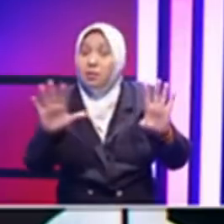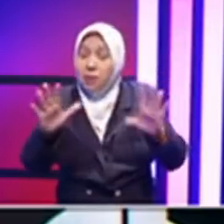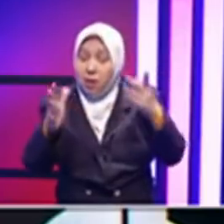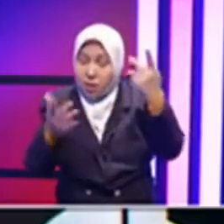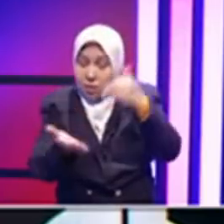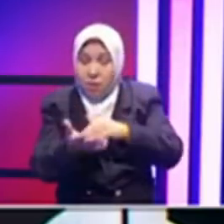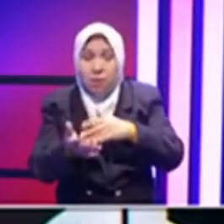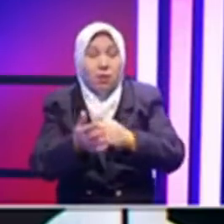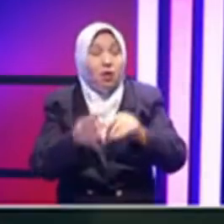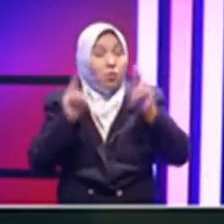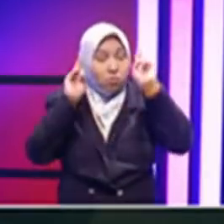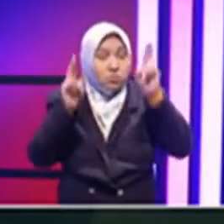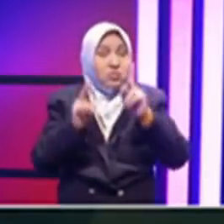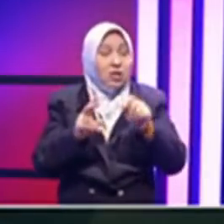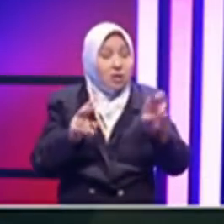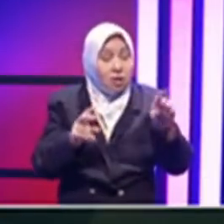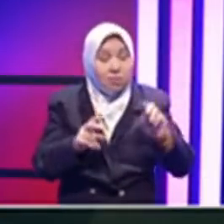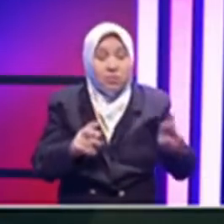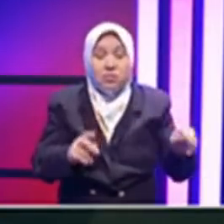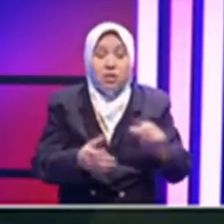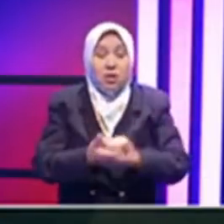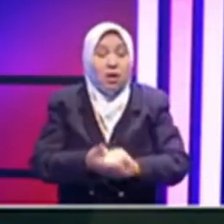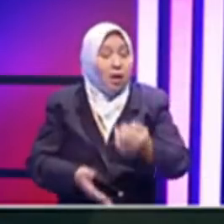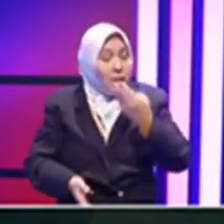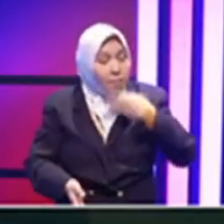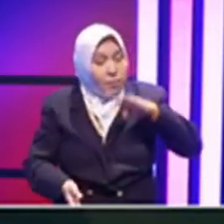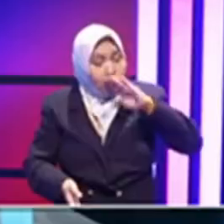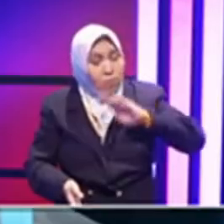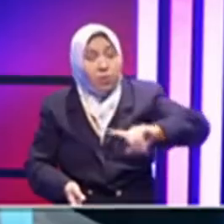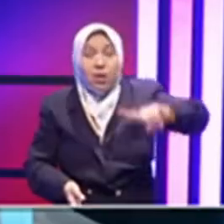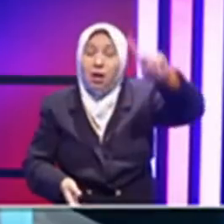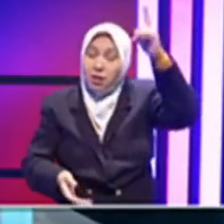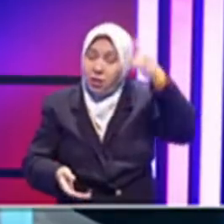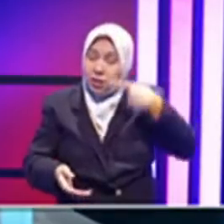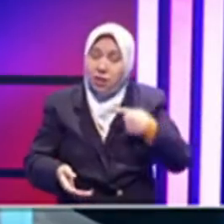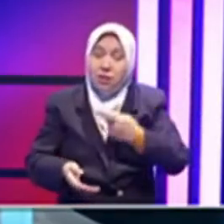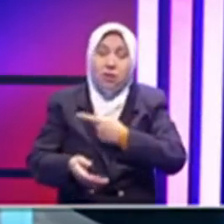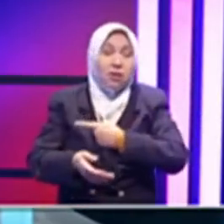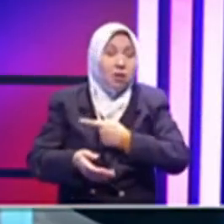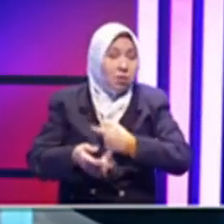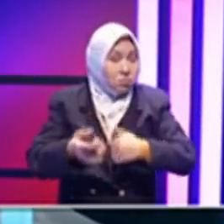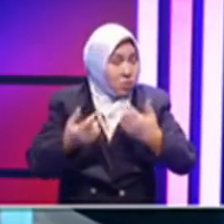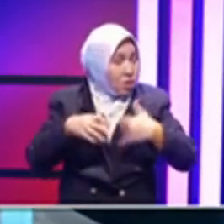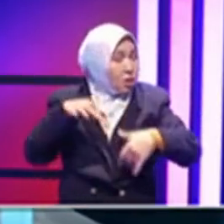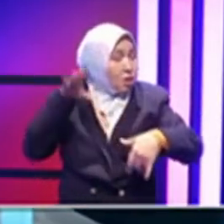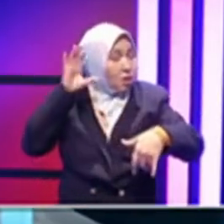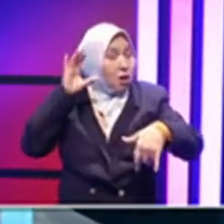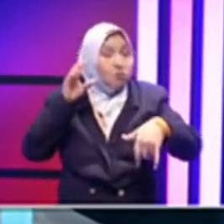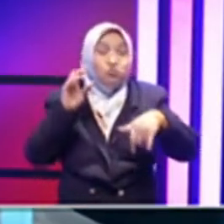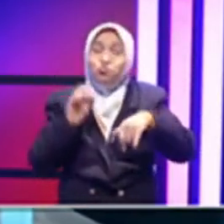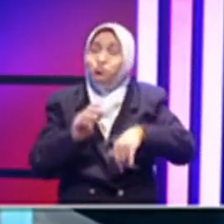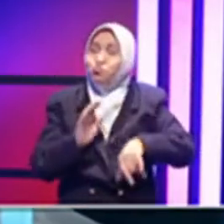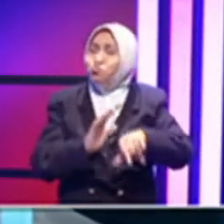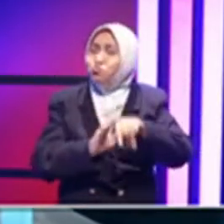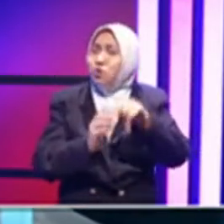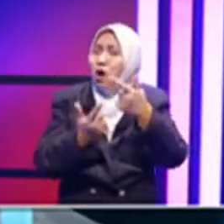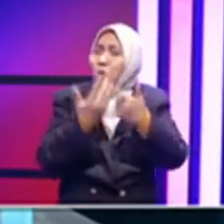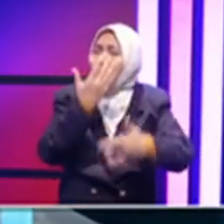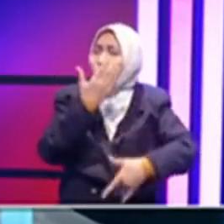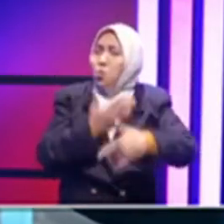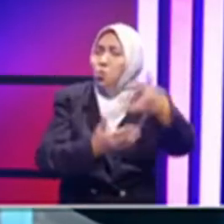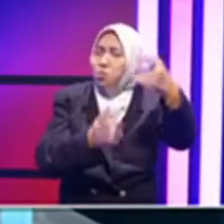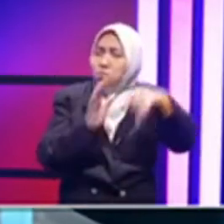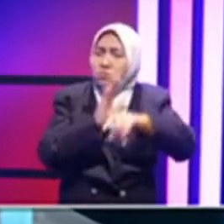bersama Ustaz Tirmizi. Baik, alhamdulillah Ustaz Azrul, kita dah dengar daripada awal-awal surah Qaf tadi, bagaimana